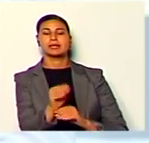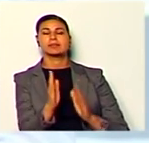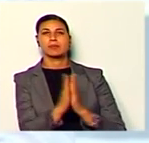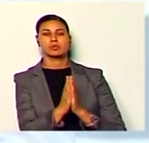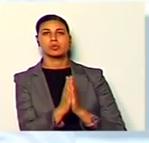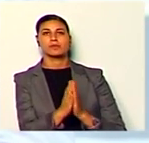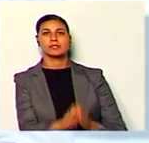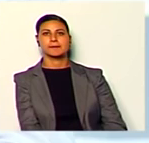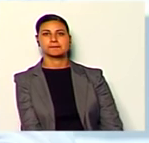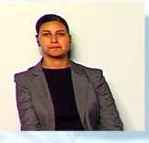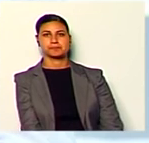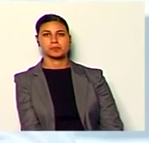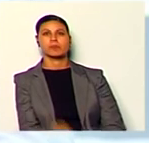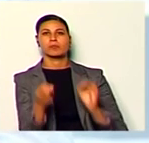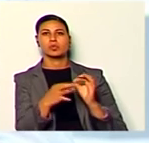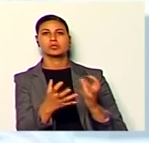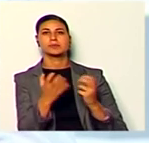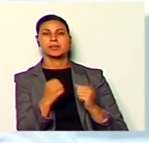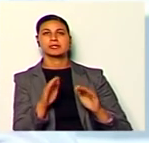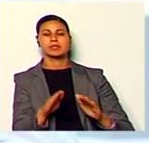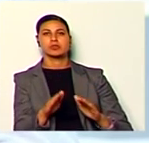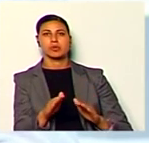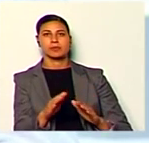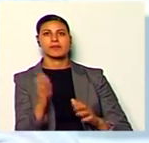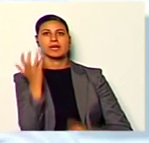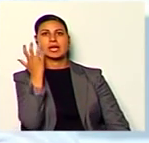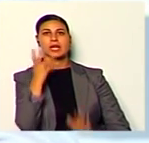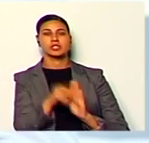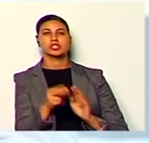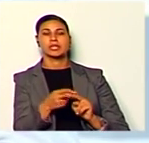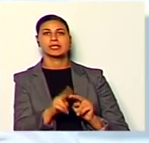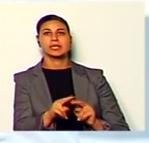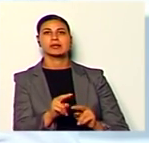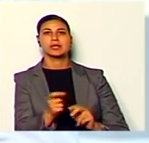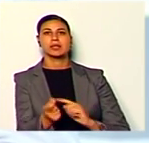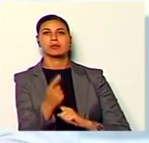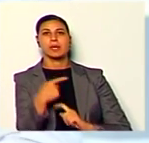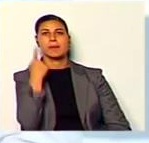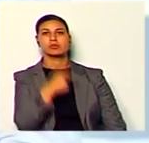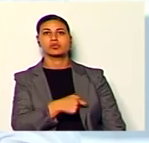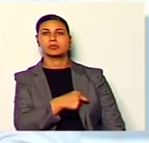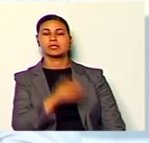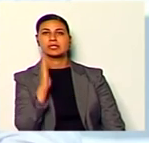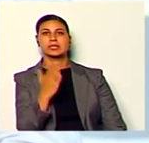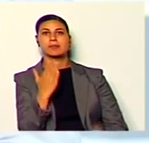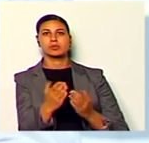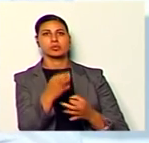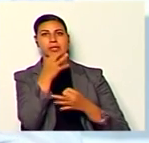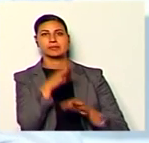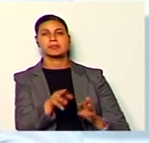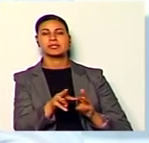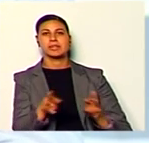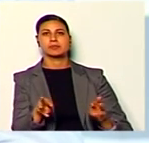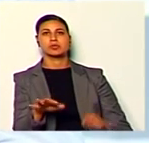მოთხოვნა ყურძნის მიღებაზეც ადგილობრივ დონეზე კახეთში. აქედან გამომდინარე ეს მაჟორიტარი დეპუტატი იქნება თუ ნებისმიერი